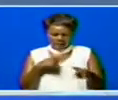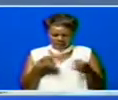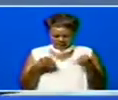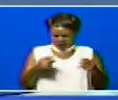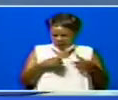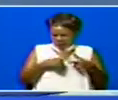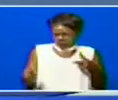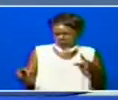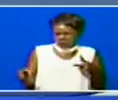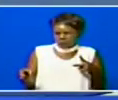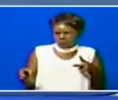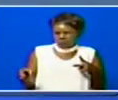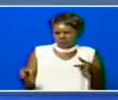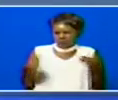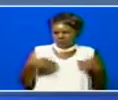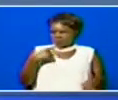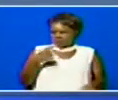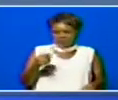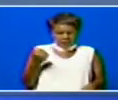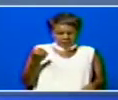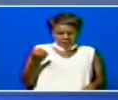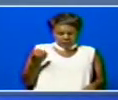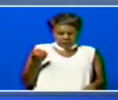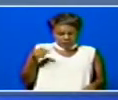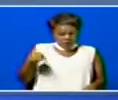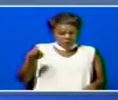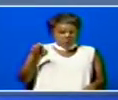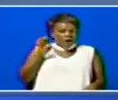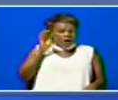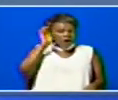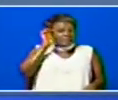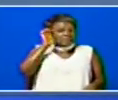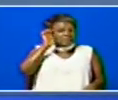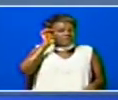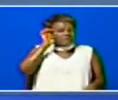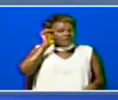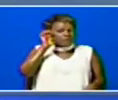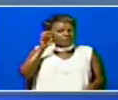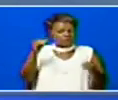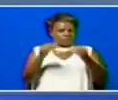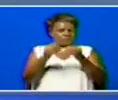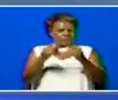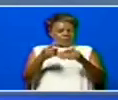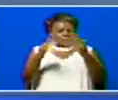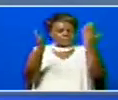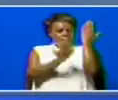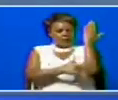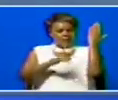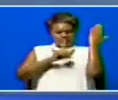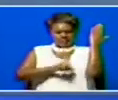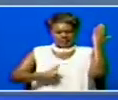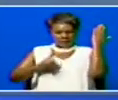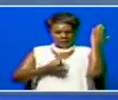natoroka, watu wakamwambia, ule mtoto wa ndugu yako tumekutana naye mahali. But bahati mbaya ama